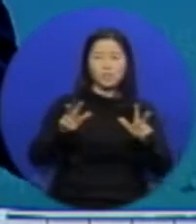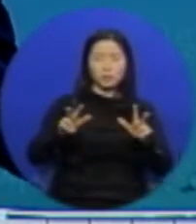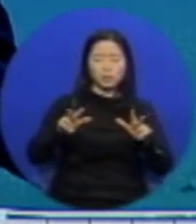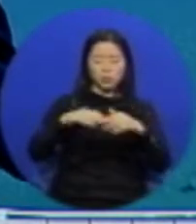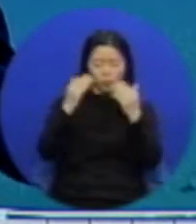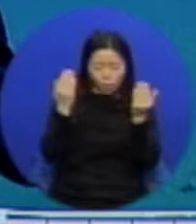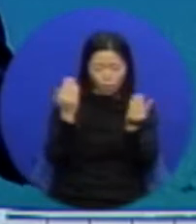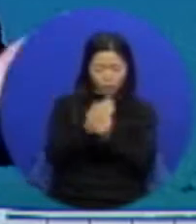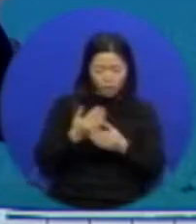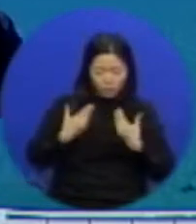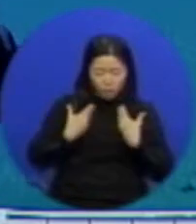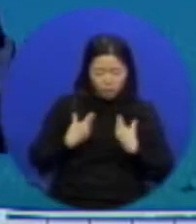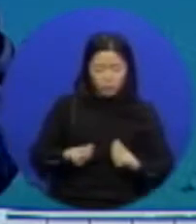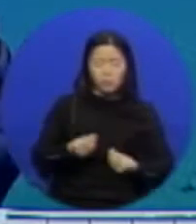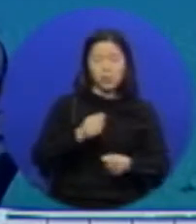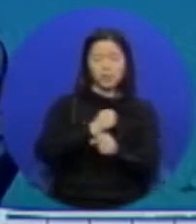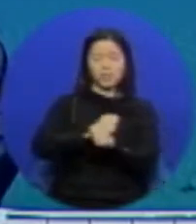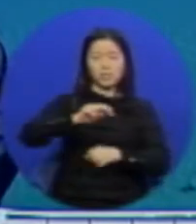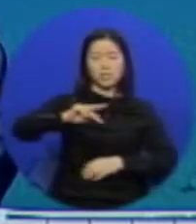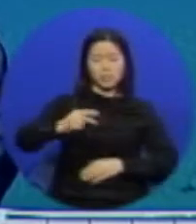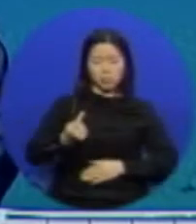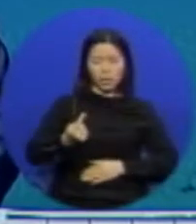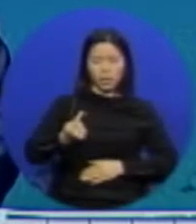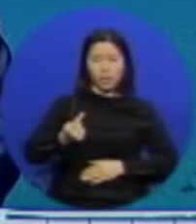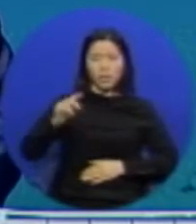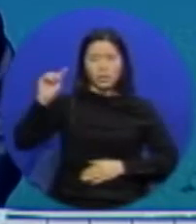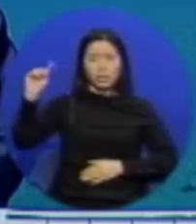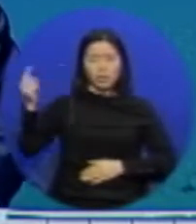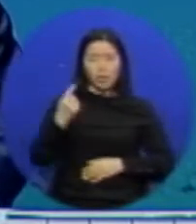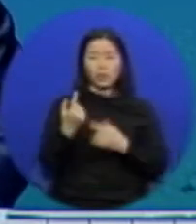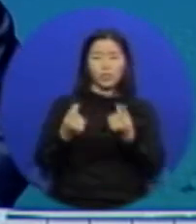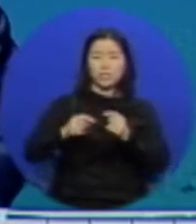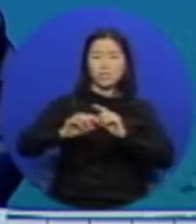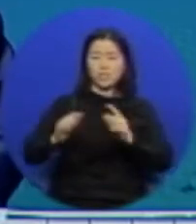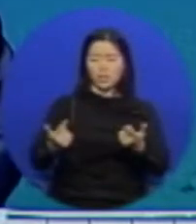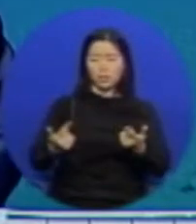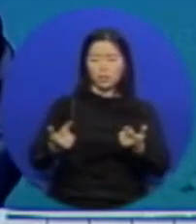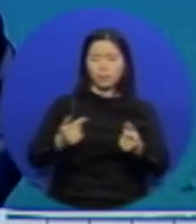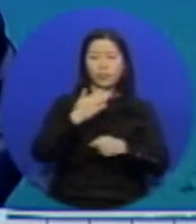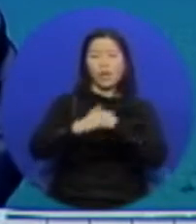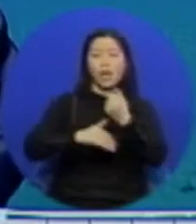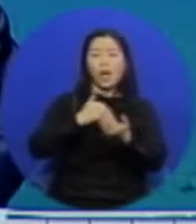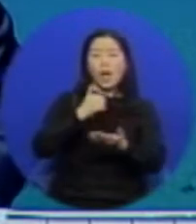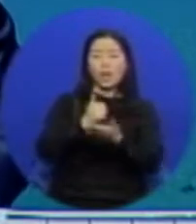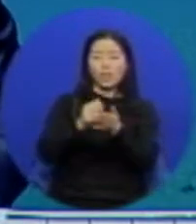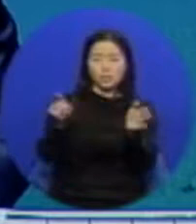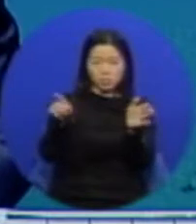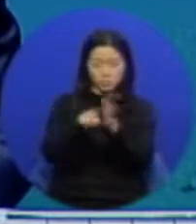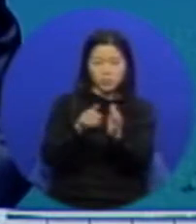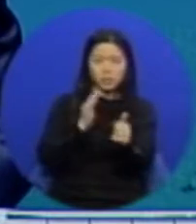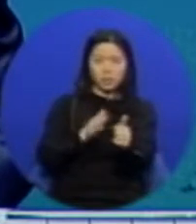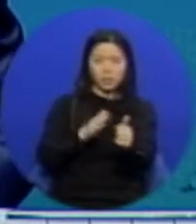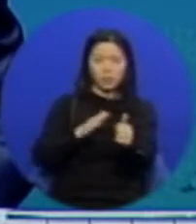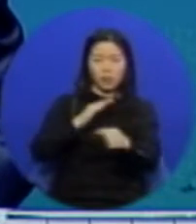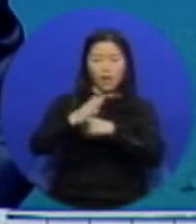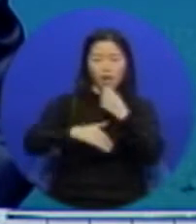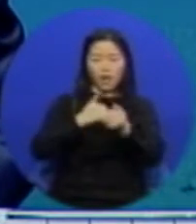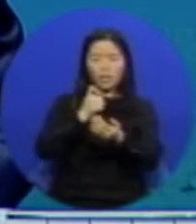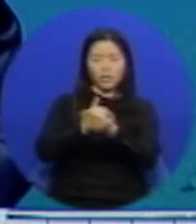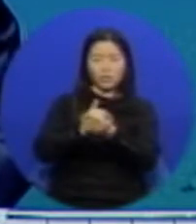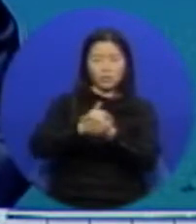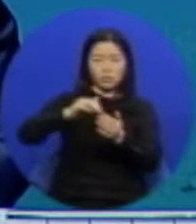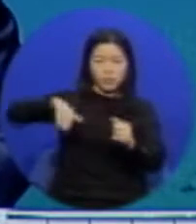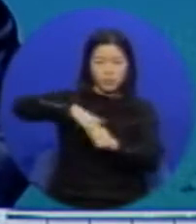절망 이라도 다 위처럼 절망이 되겠어요 하나님을 믿으세요 하나님의 사랑 구원